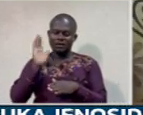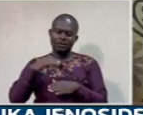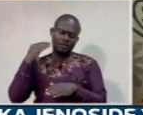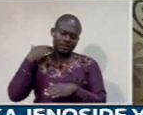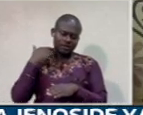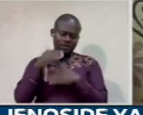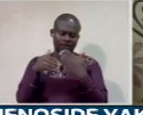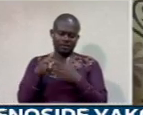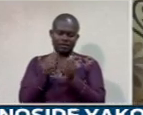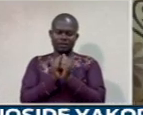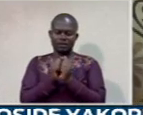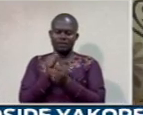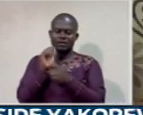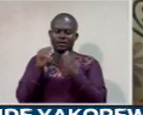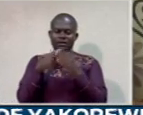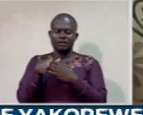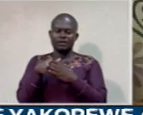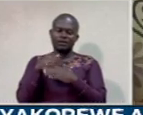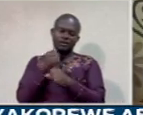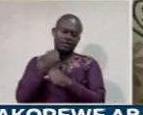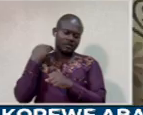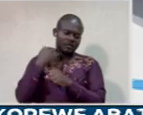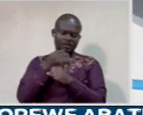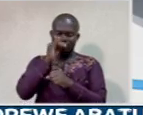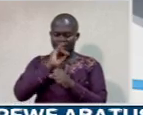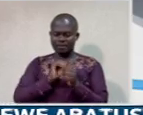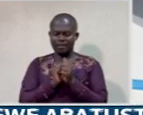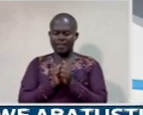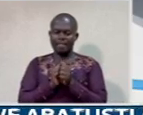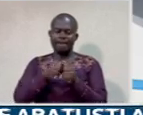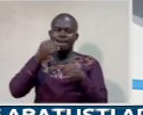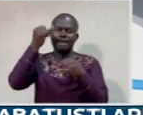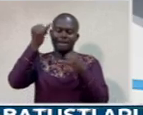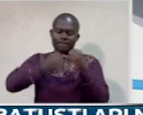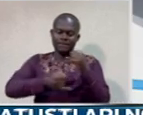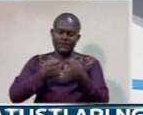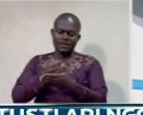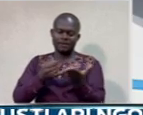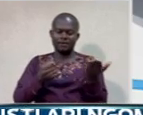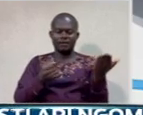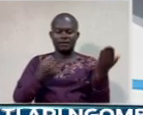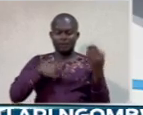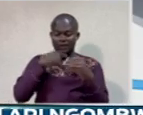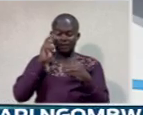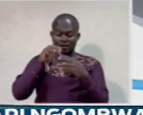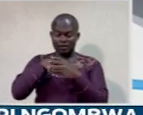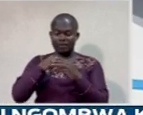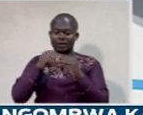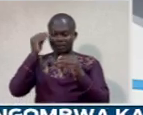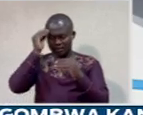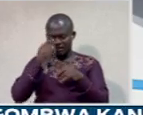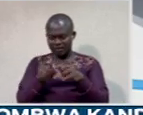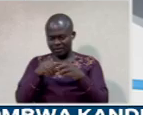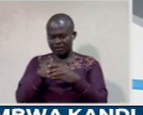Jenoside n'abapfobya Jenoside yakorewe Abatutsi. Dusoza Murenzi twagiye tubona ubutumwa butandukanye ku munsi